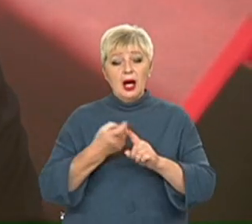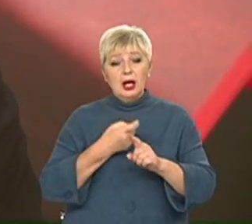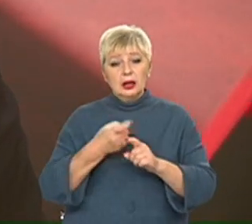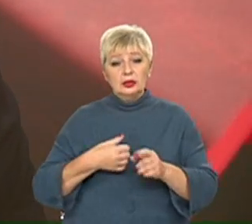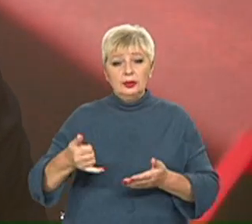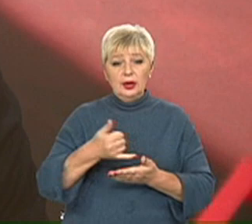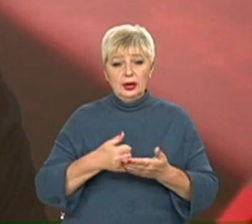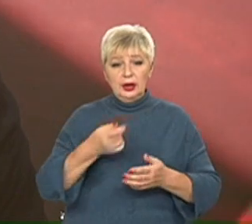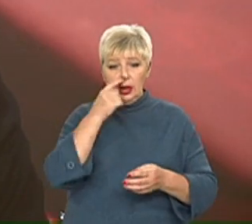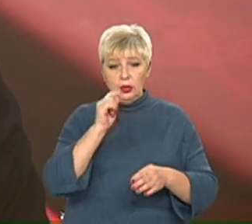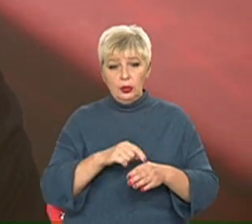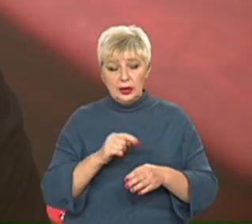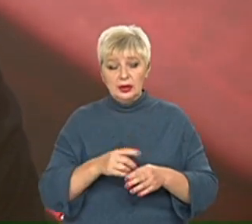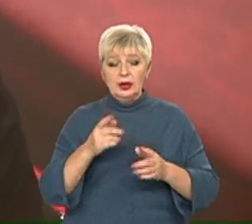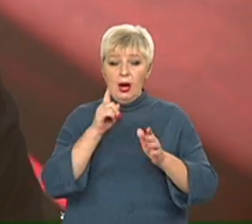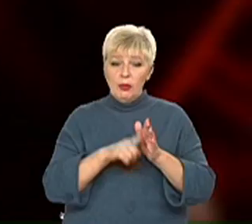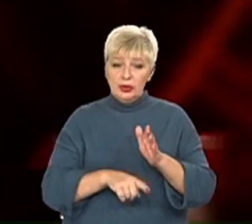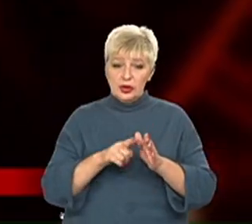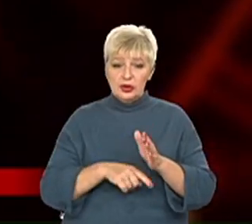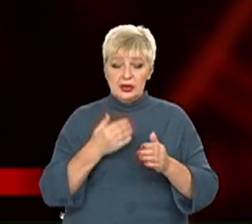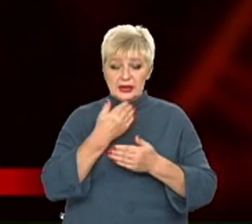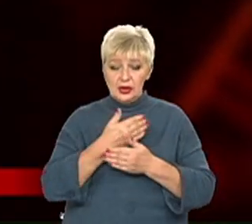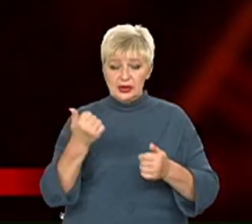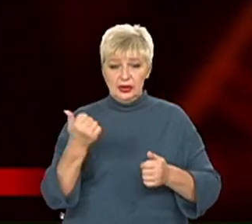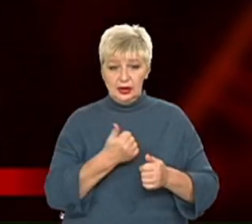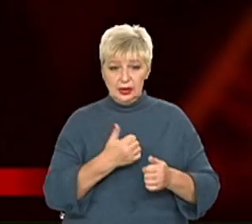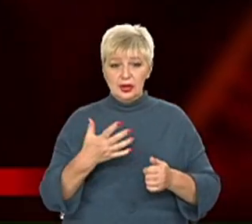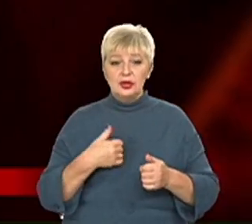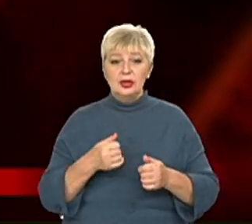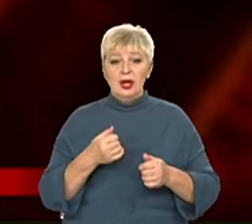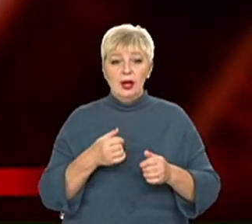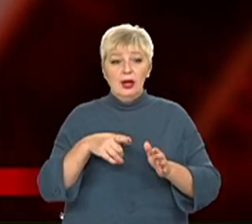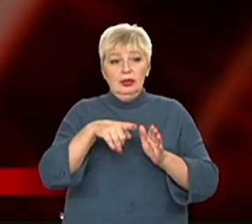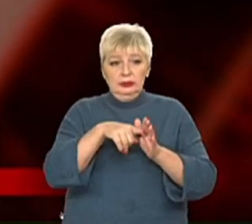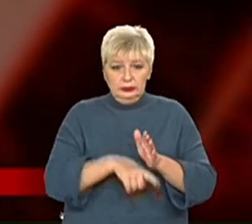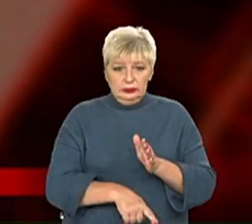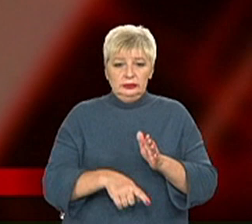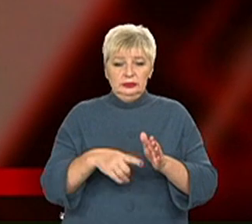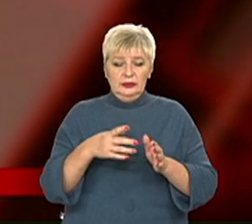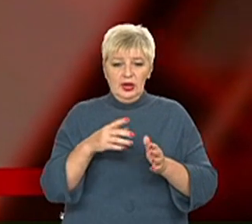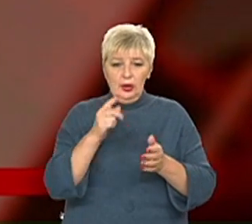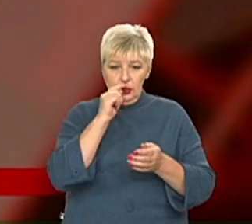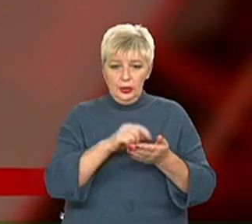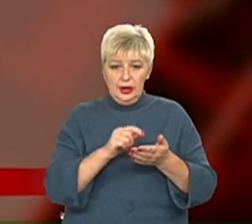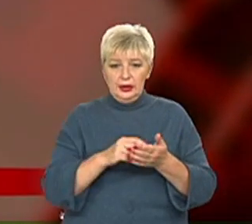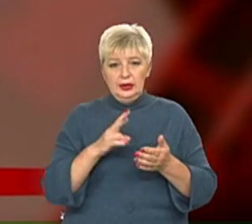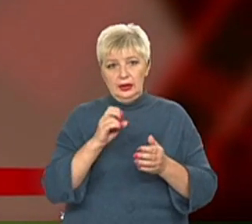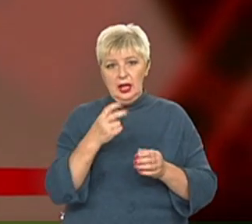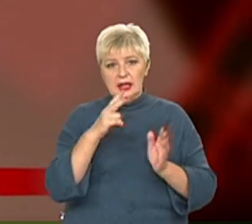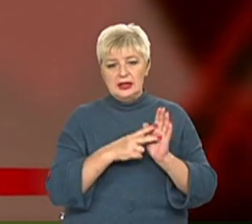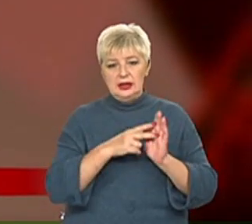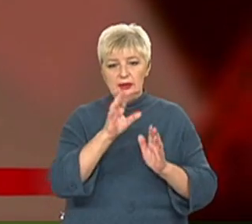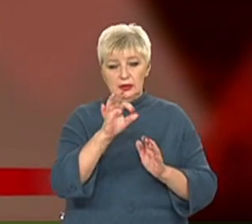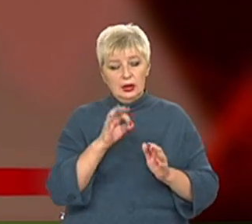Картопля, олія та курятина подешевшали у Дніпрі за останній тиждень. Остання впала в ціні найбільше, майже на 7%. Натомість